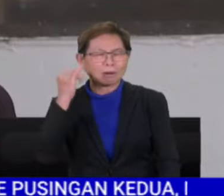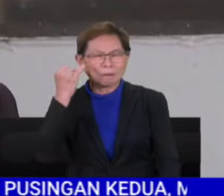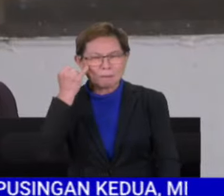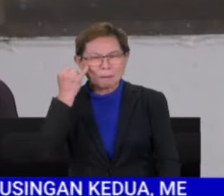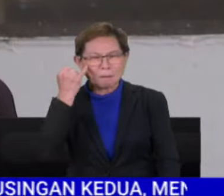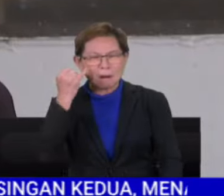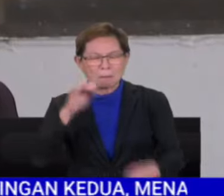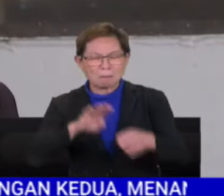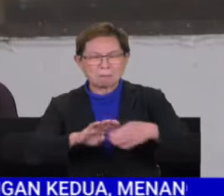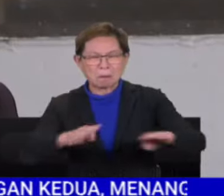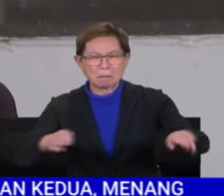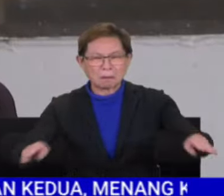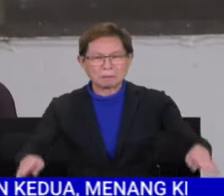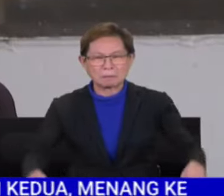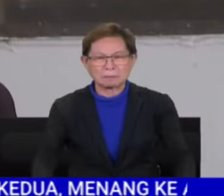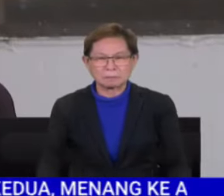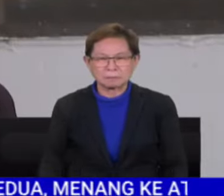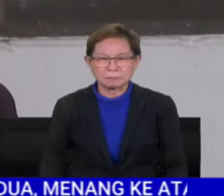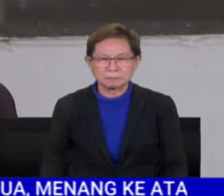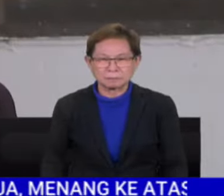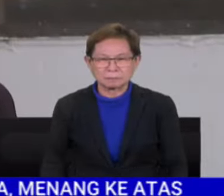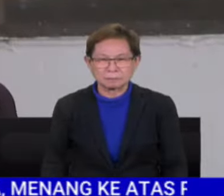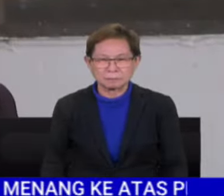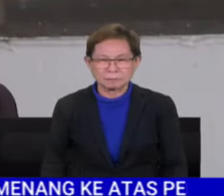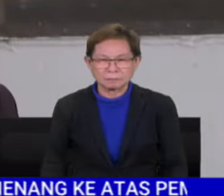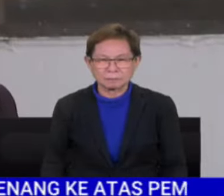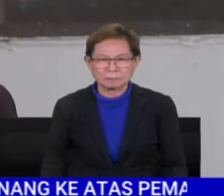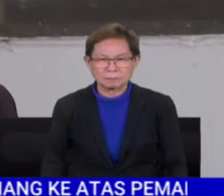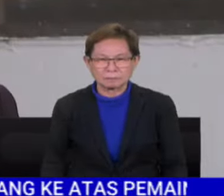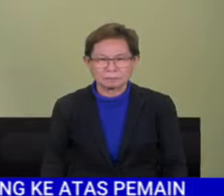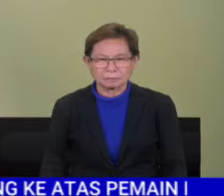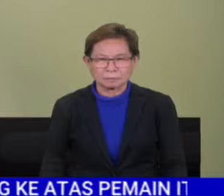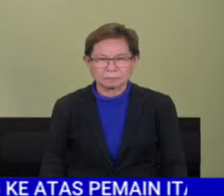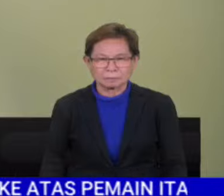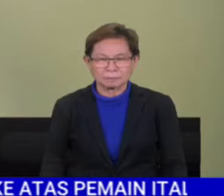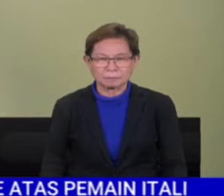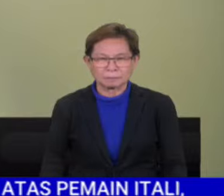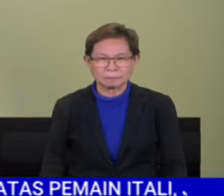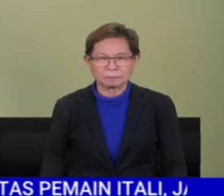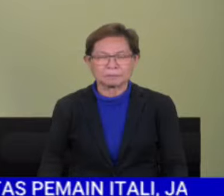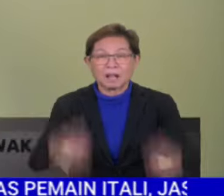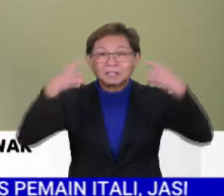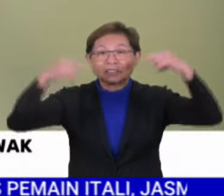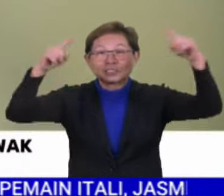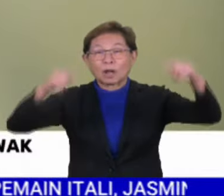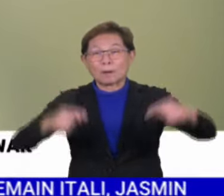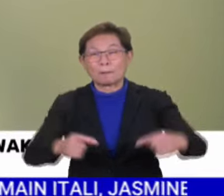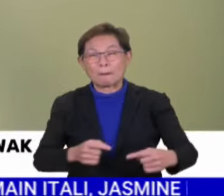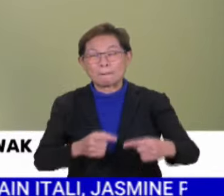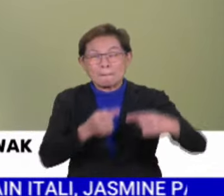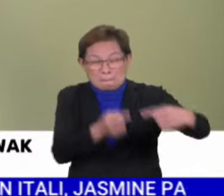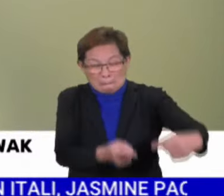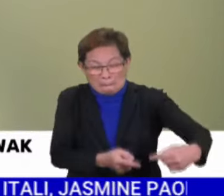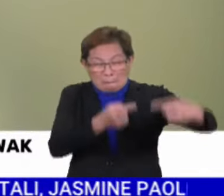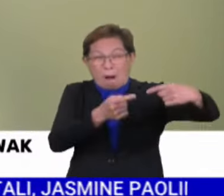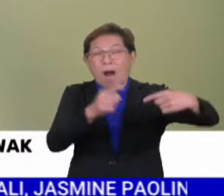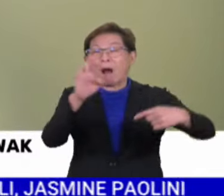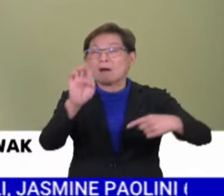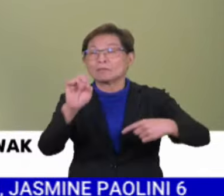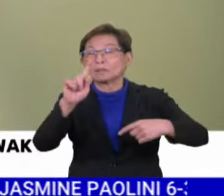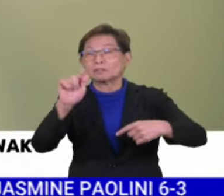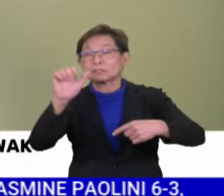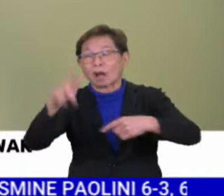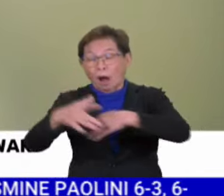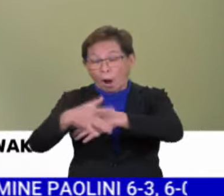Iban ngai mendok menua tu dikuaso bangsa bukai. Kejayaan perjuangan rentap pada peringkat awal adalah